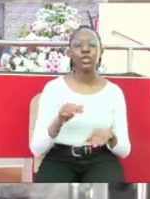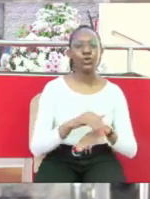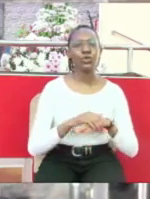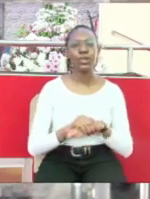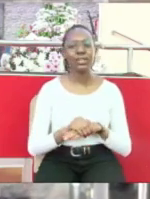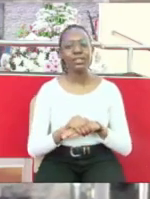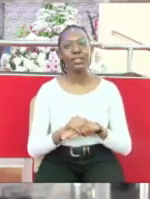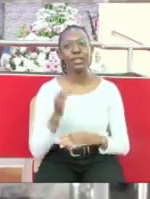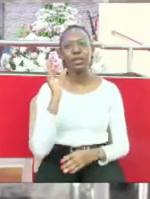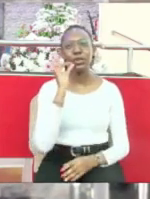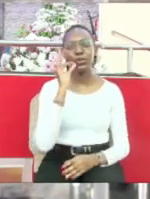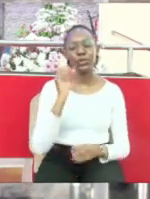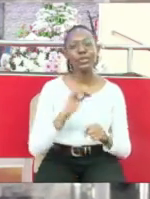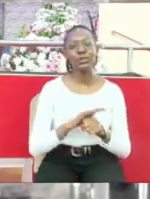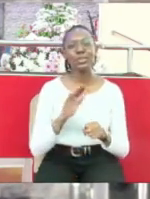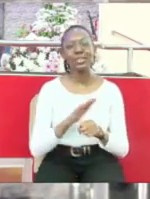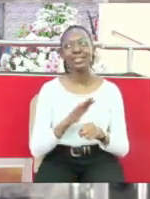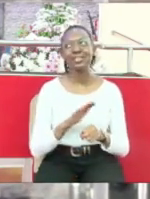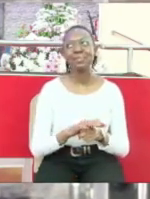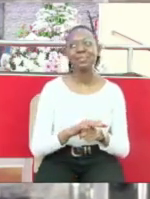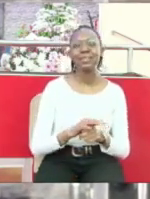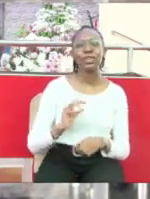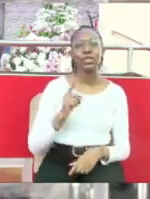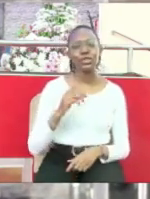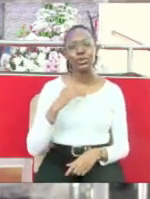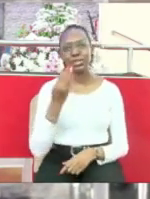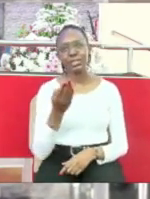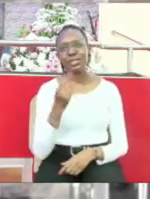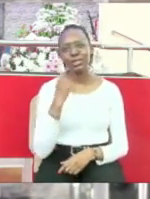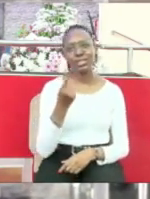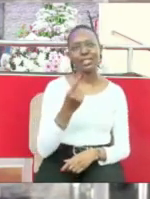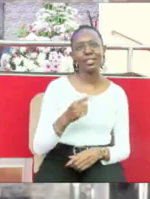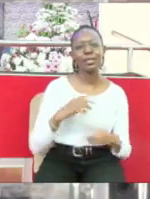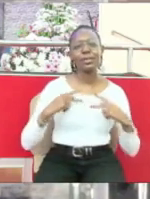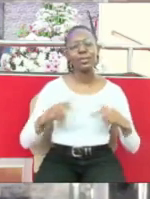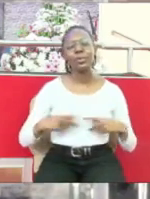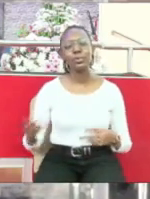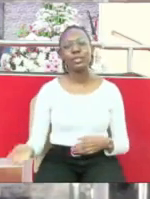jangwa, unasema hawa watu wamebarikiwa. These people are blessed.